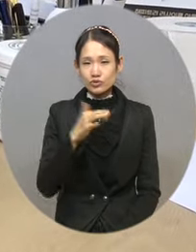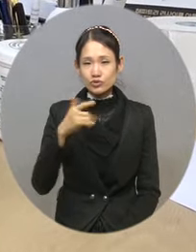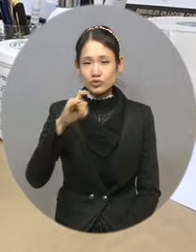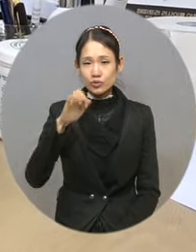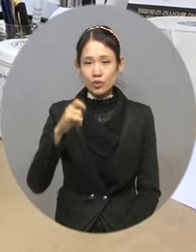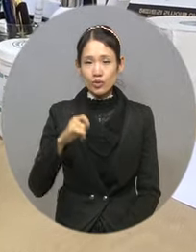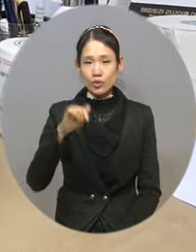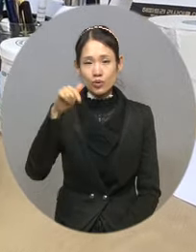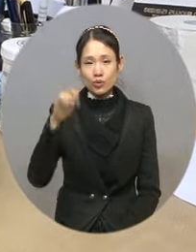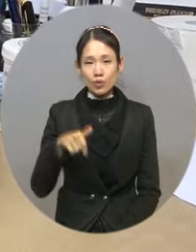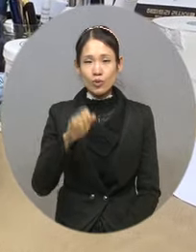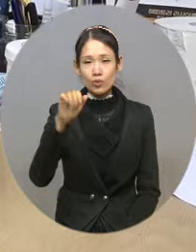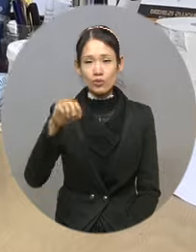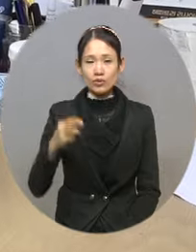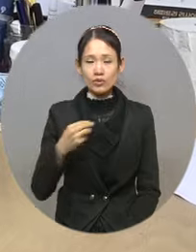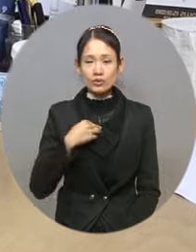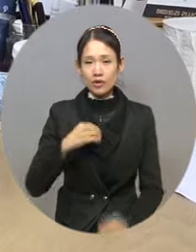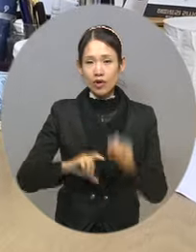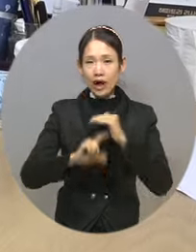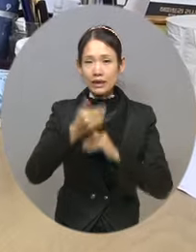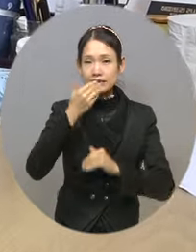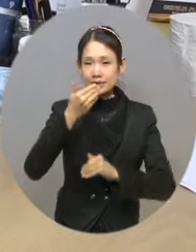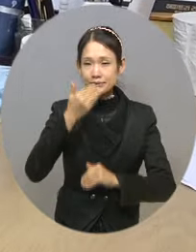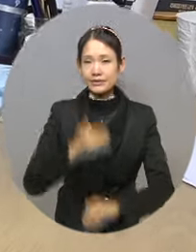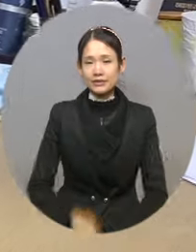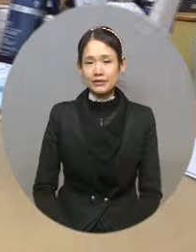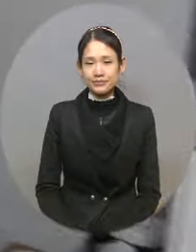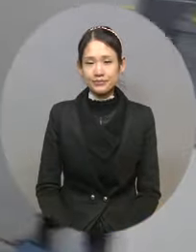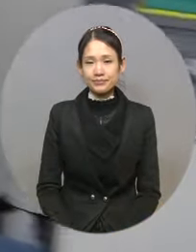요거를 저는 저의 아침 식사는 이렇습니다.